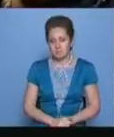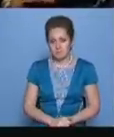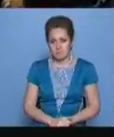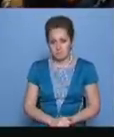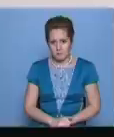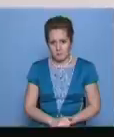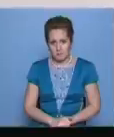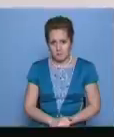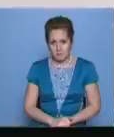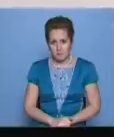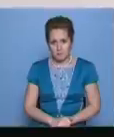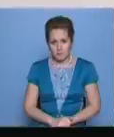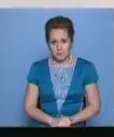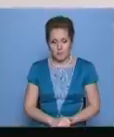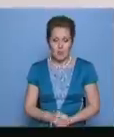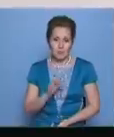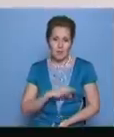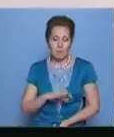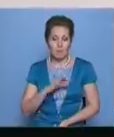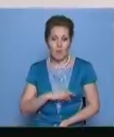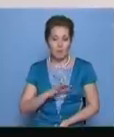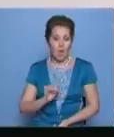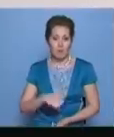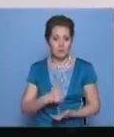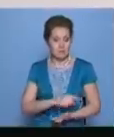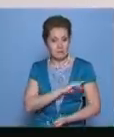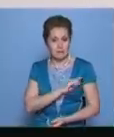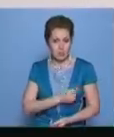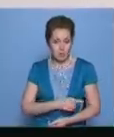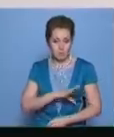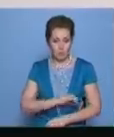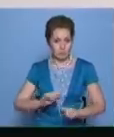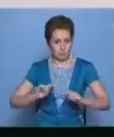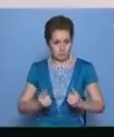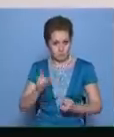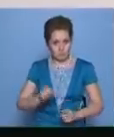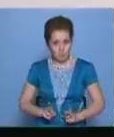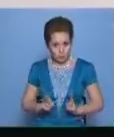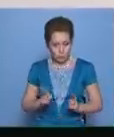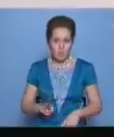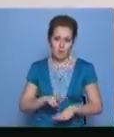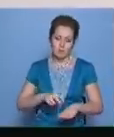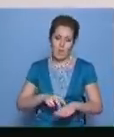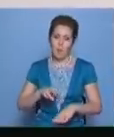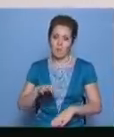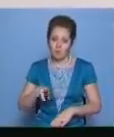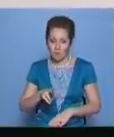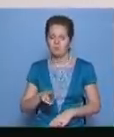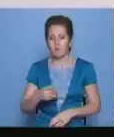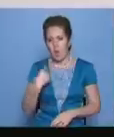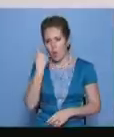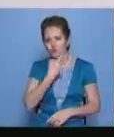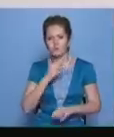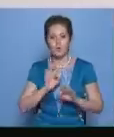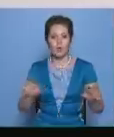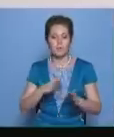Удмуртия». Применять необоснованную силу после задержания преступно. Сегодня министр внутренних дел Александр Первухин лично